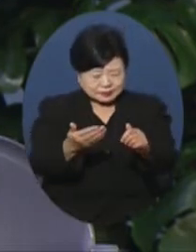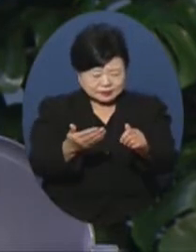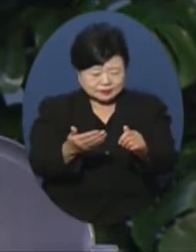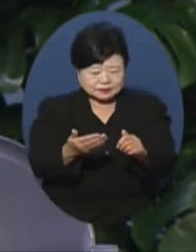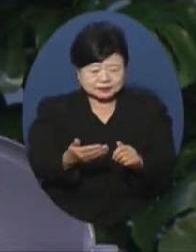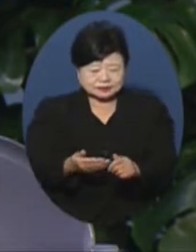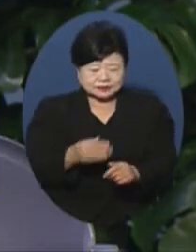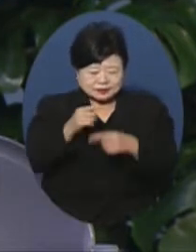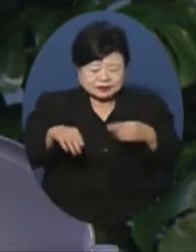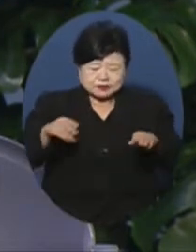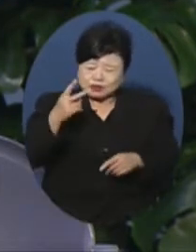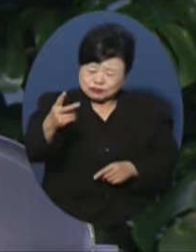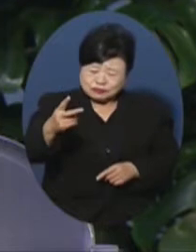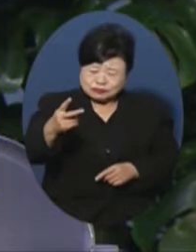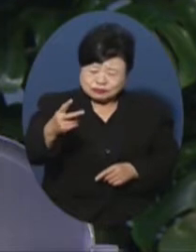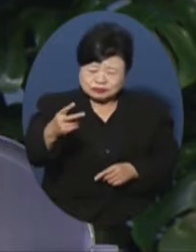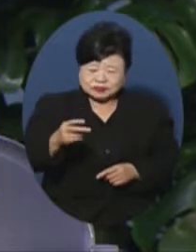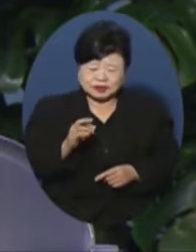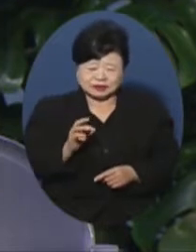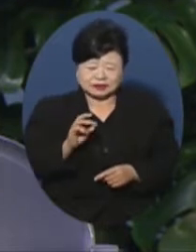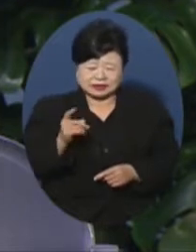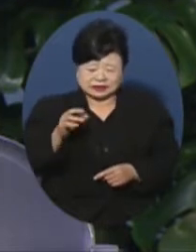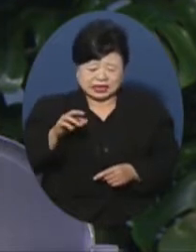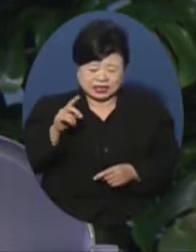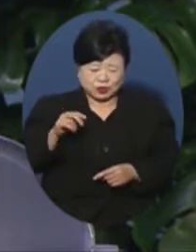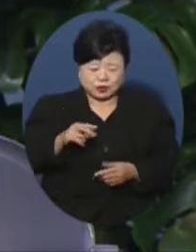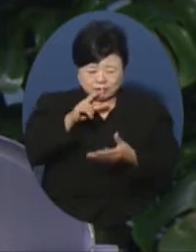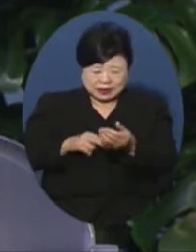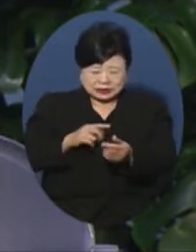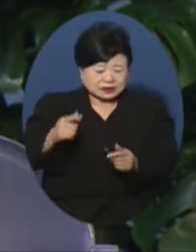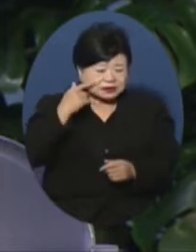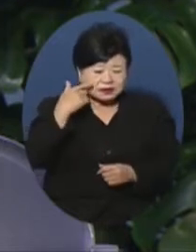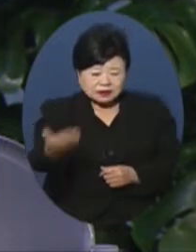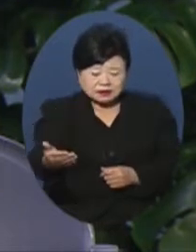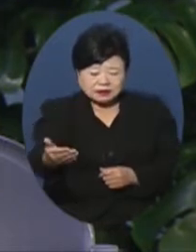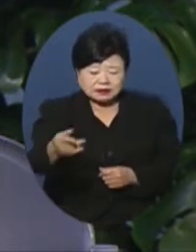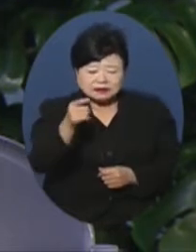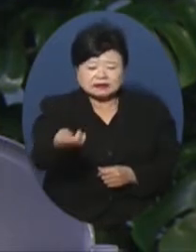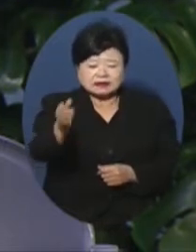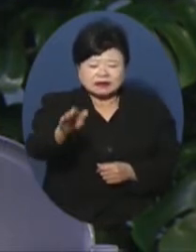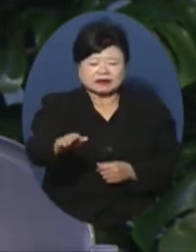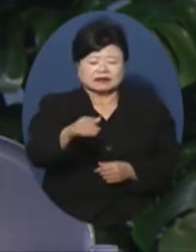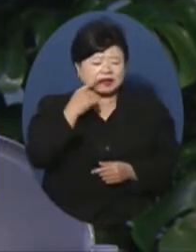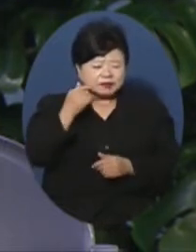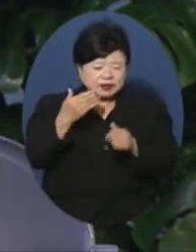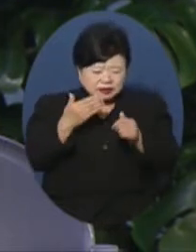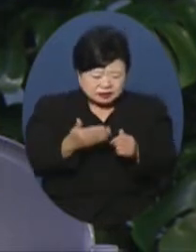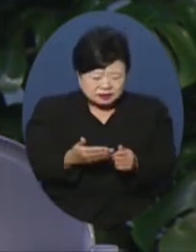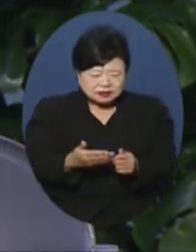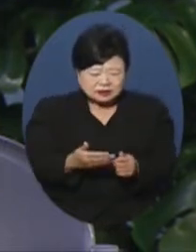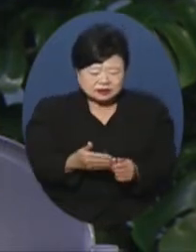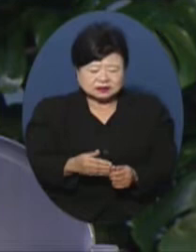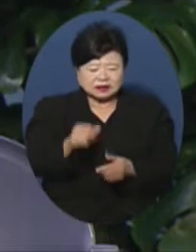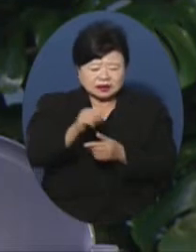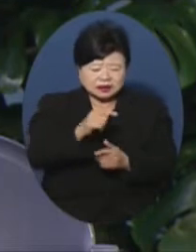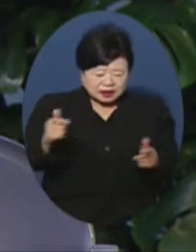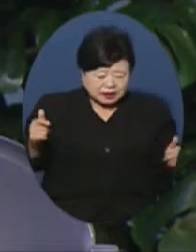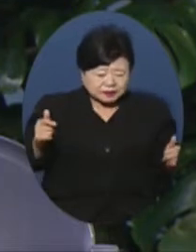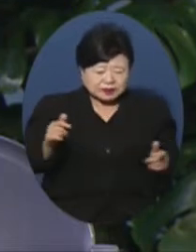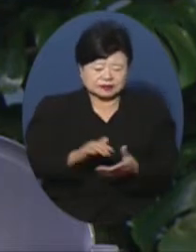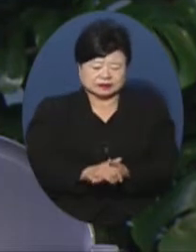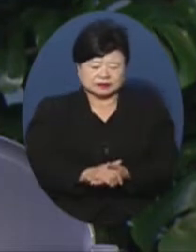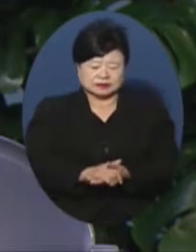예수님께서는 참새 두 마리가 아사리아원에 팔리지 않느냐, 그러나 너희 아버지께서